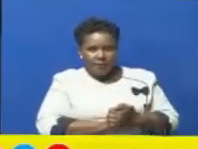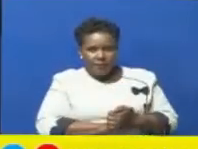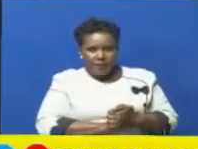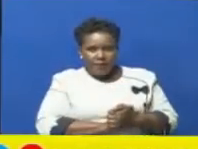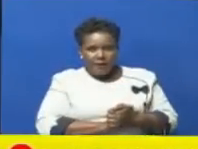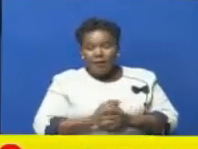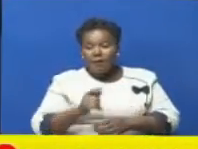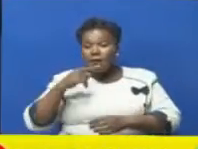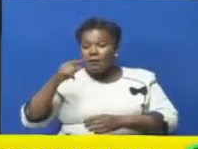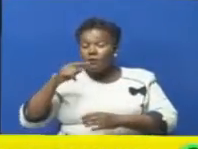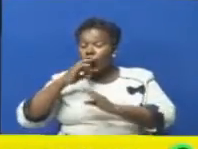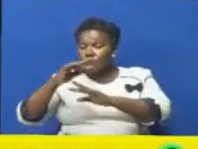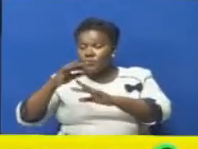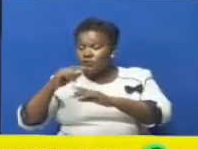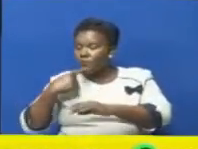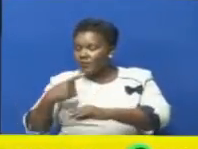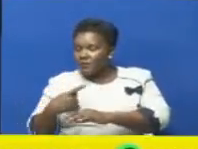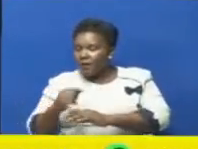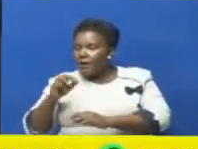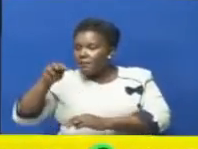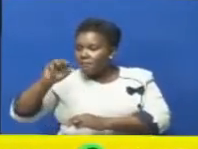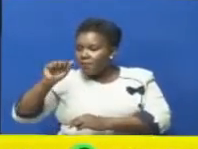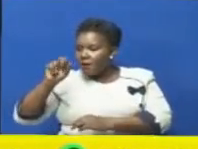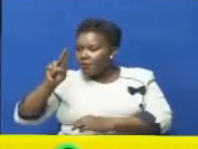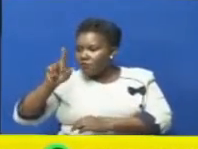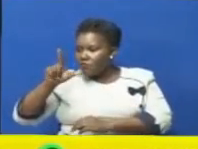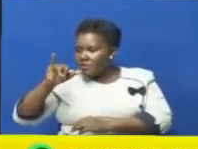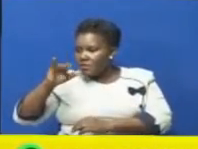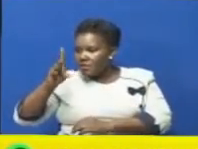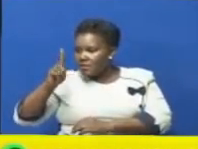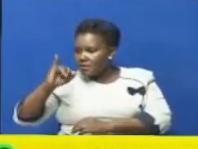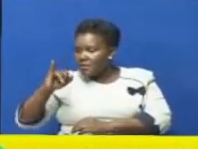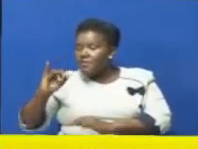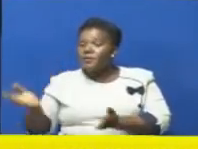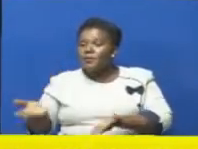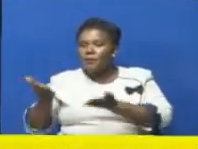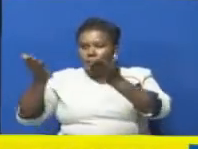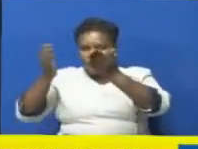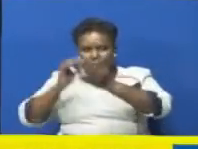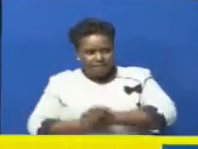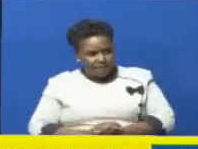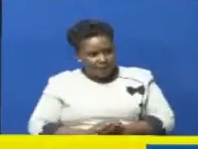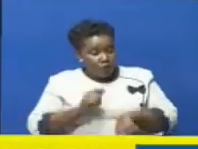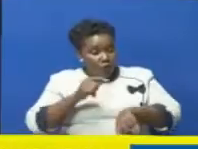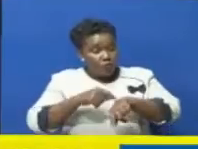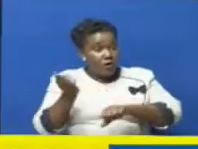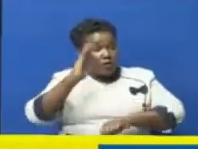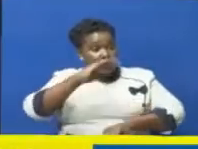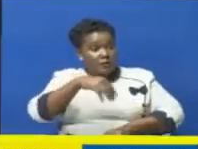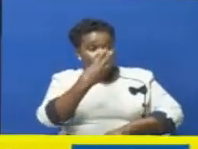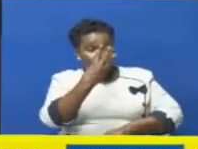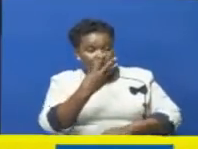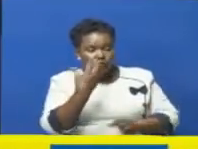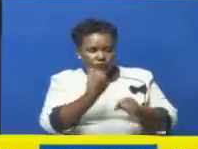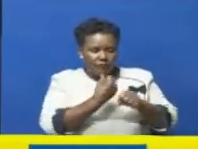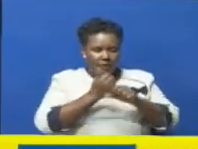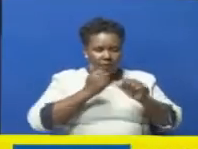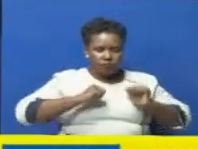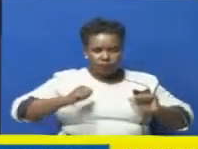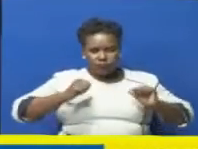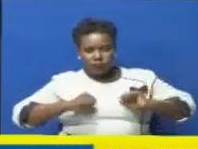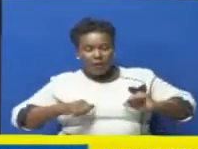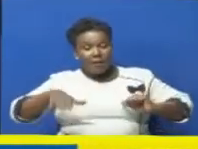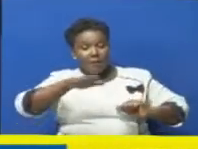anwani yetu ni Maulidi na maendeleo. Kwa hiyo tangu tumeingia hapa karibu siku tatu tulikuwa tukifanya ziara katika maeneo mbalimbali